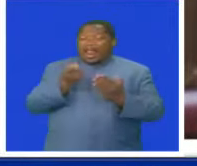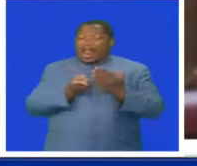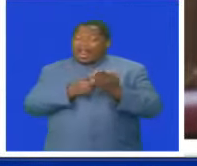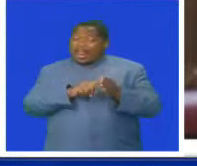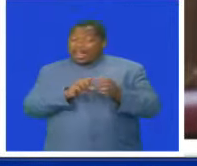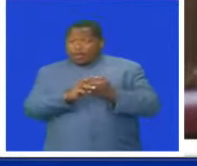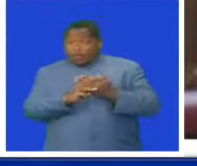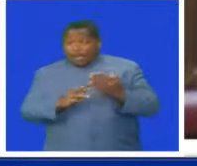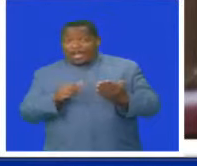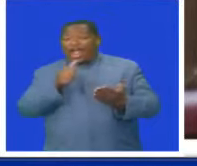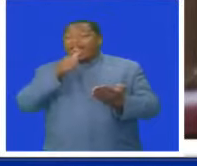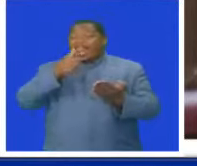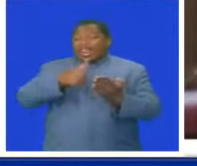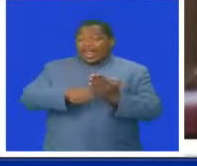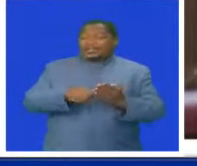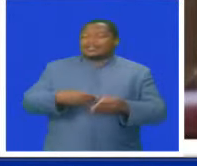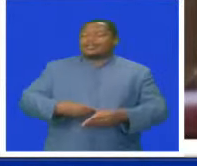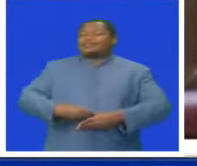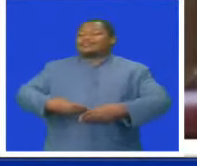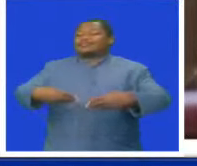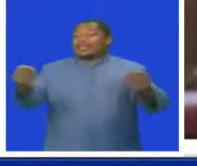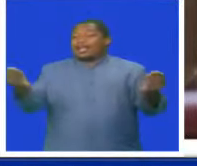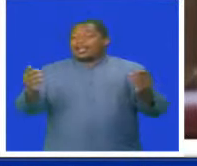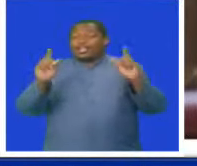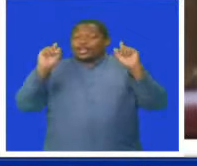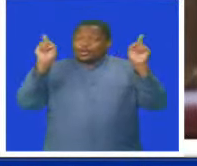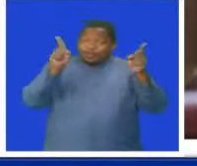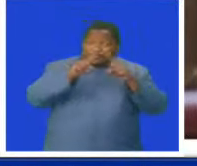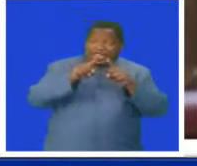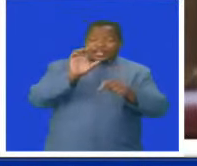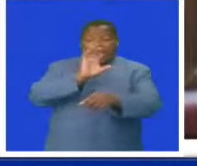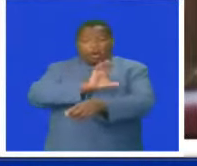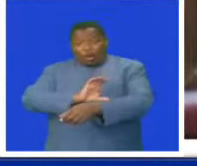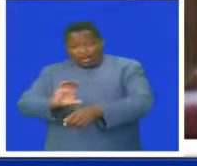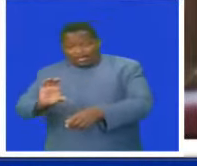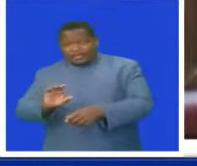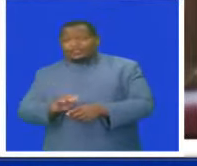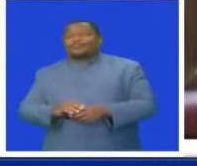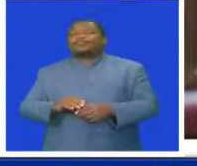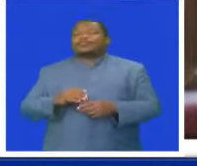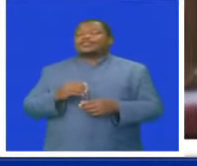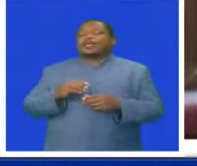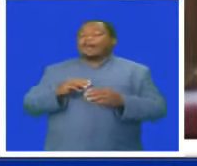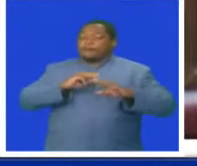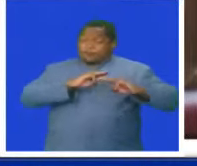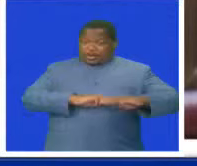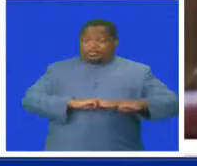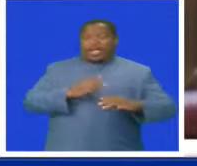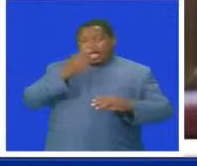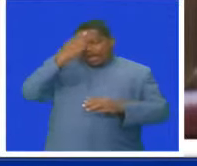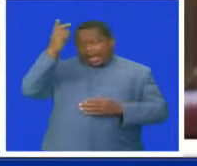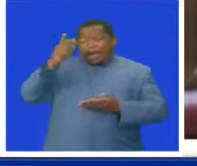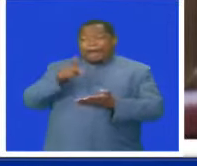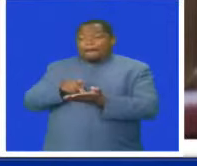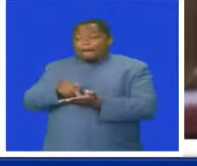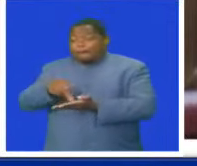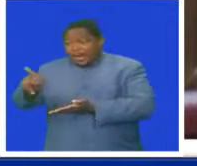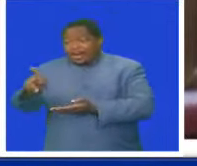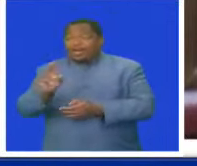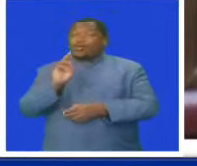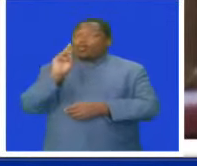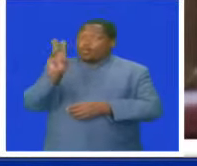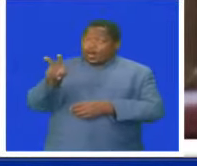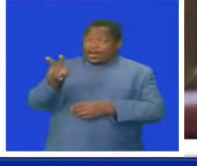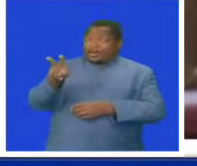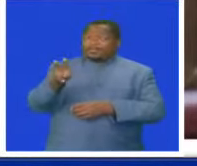labasilele. Iministry yakuveta ukuthi ke isengakaqedi kusebenza, isolisasebenza. Kukhona abantu abakhansi banawo